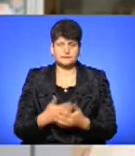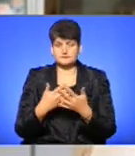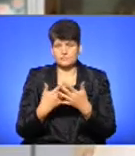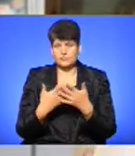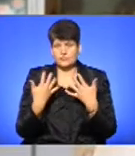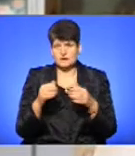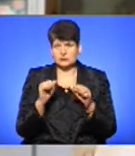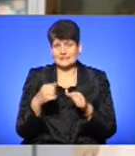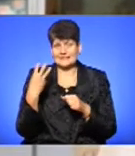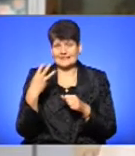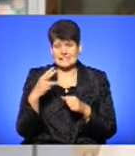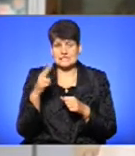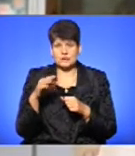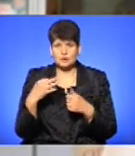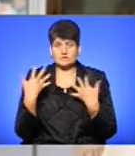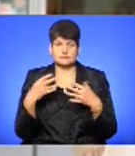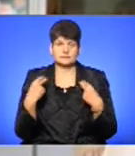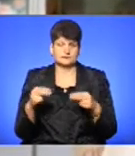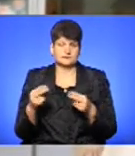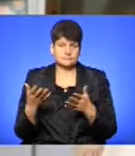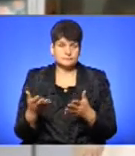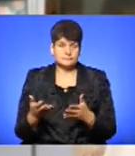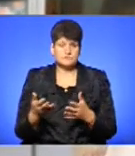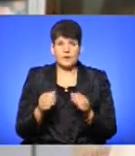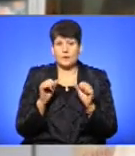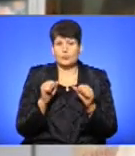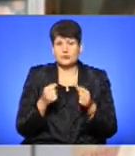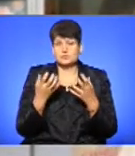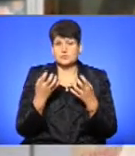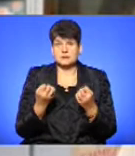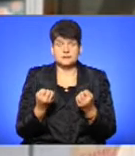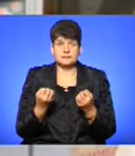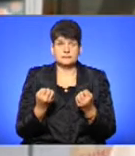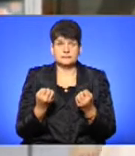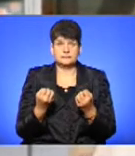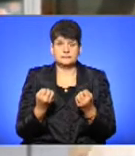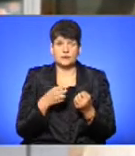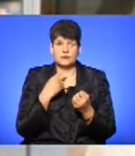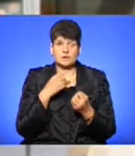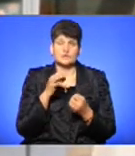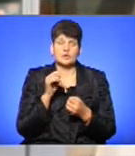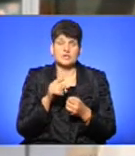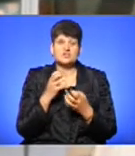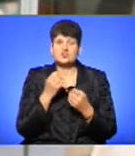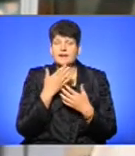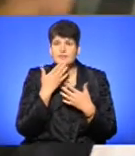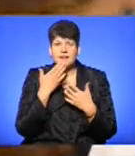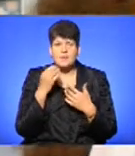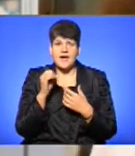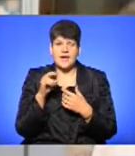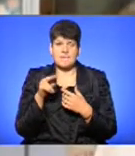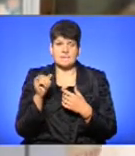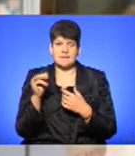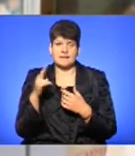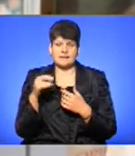можливо, 30 доз люди придбали. Ну, це ще можемо трактувати те, що ще немає такого епідемії, в зв'язку з тим, що